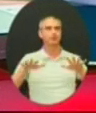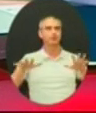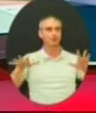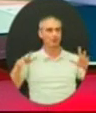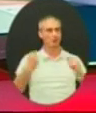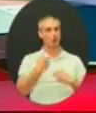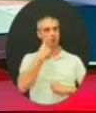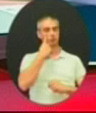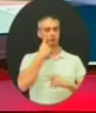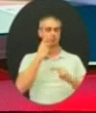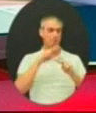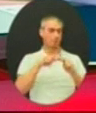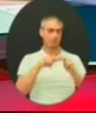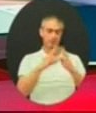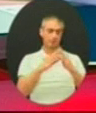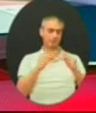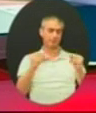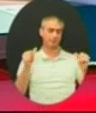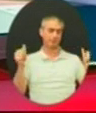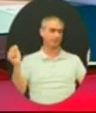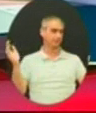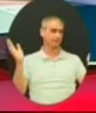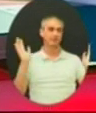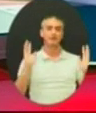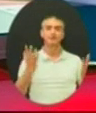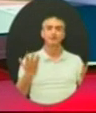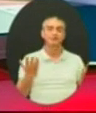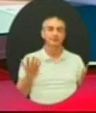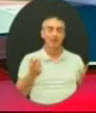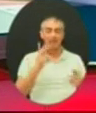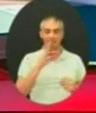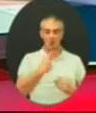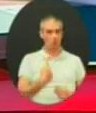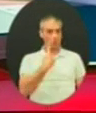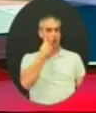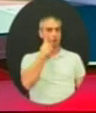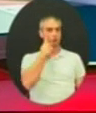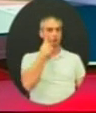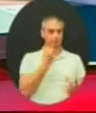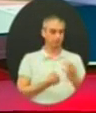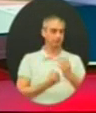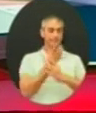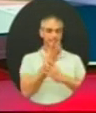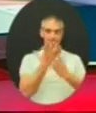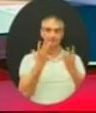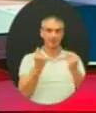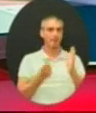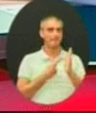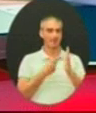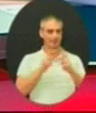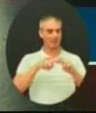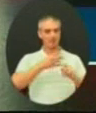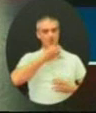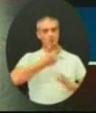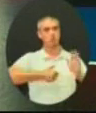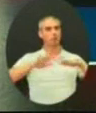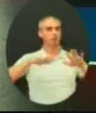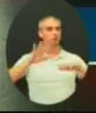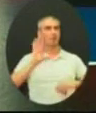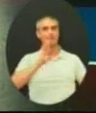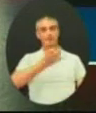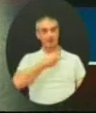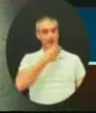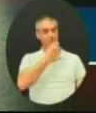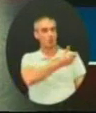הרבה רושם, אבל די מהר הם מתנדפים, וגם הריח. כלומר, גם הרושם שנוצר לנו, וזה קורה הרבה פעמים, אחרי נאום של ראש הממשלה נתניהו